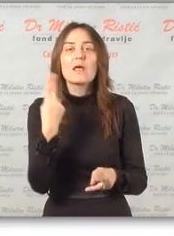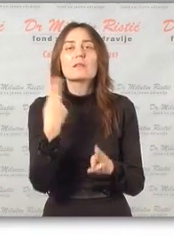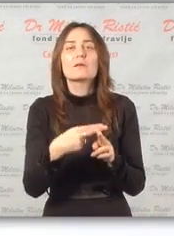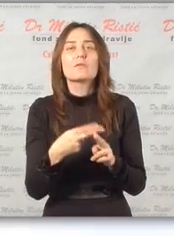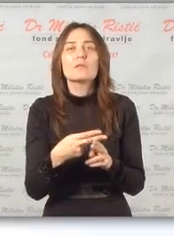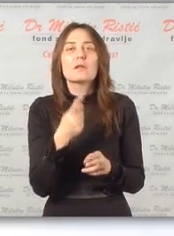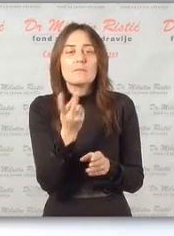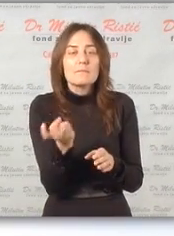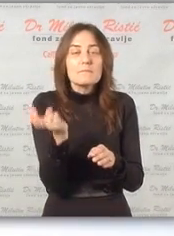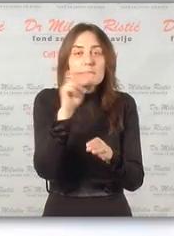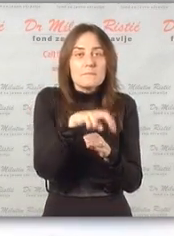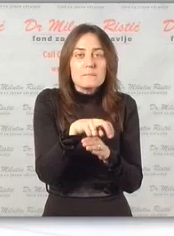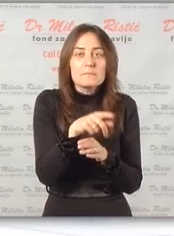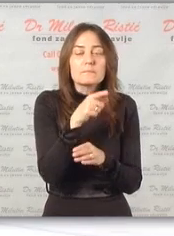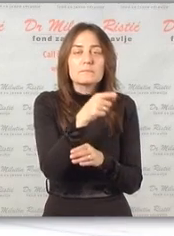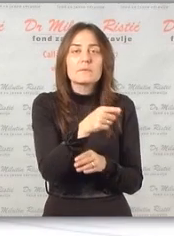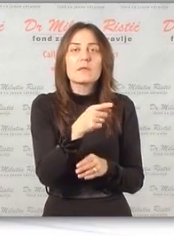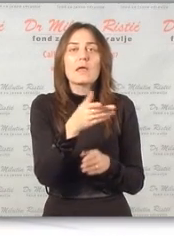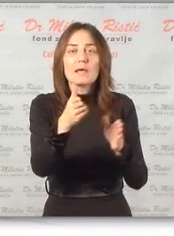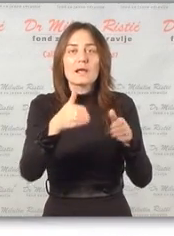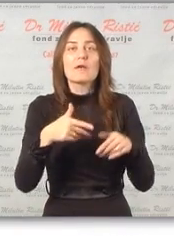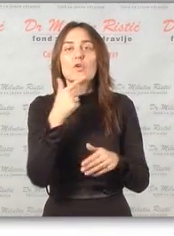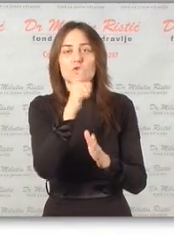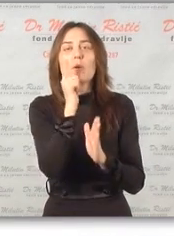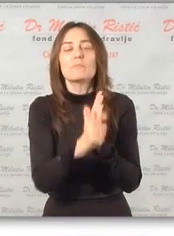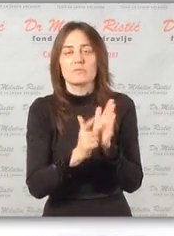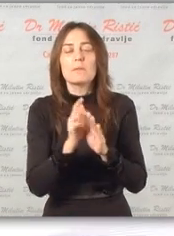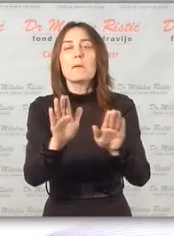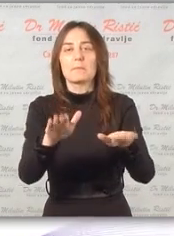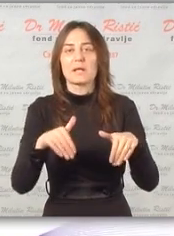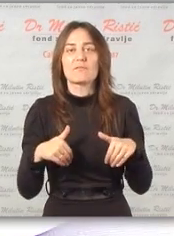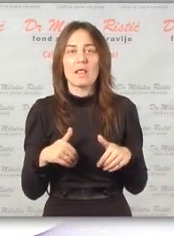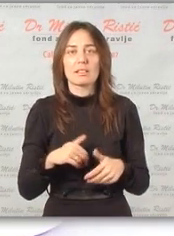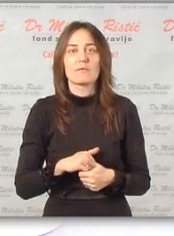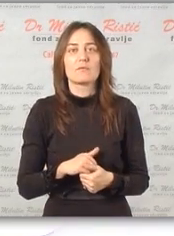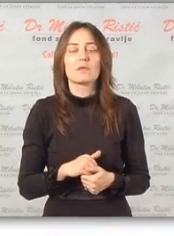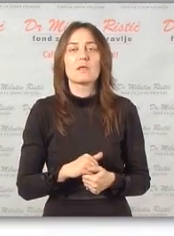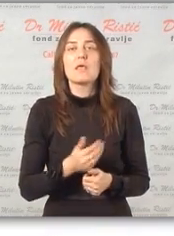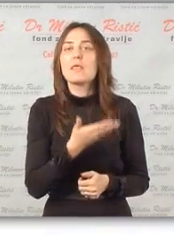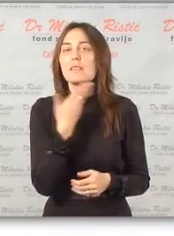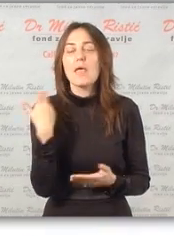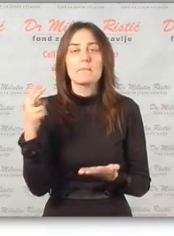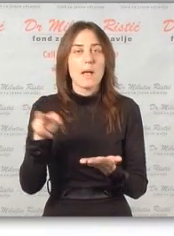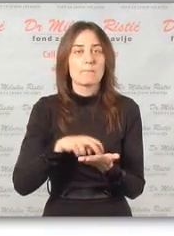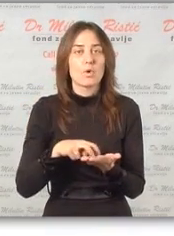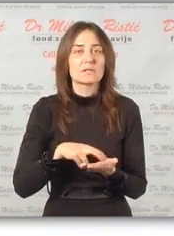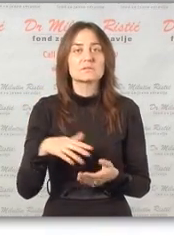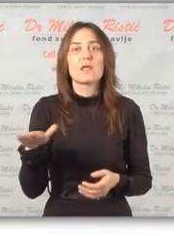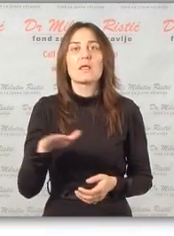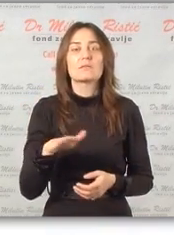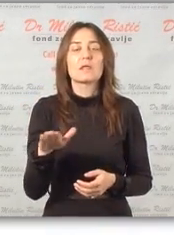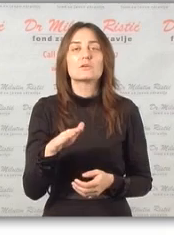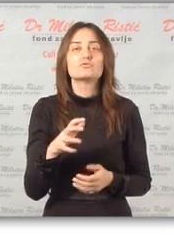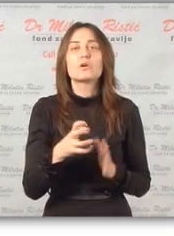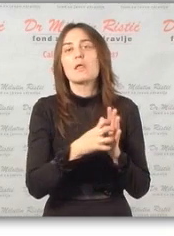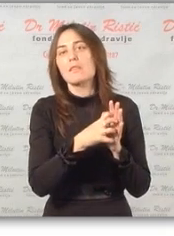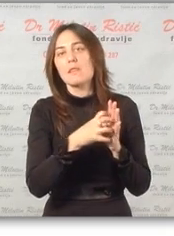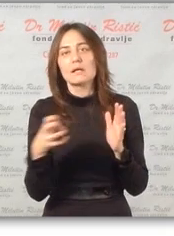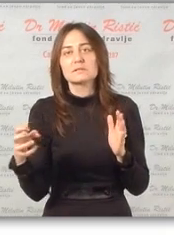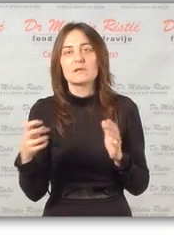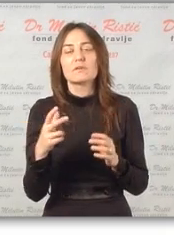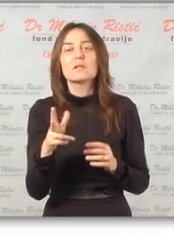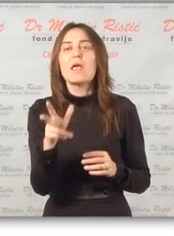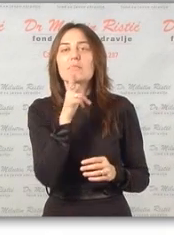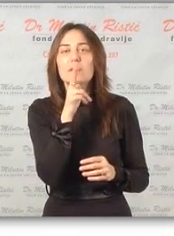krevet. Takozvani mali uljezi u krevetu su u tom periodu prihvatljivi. Nema bojazni da će